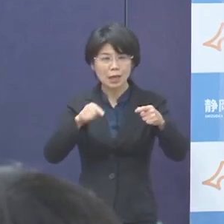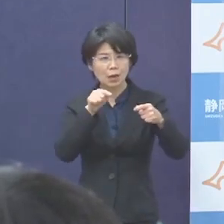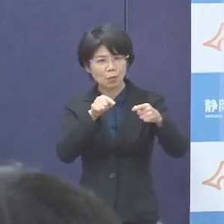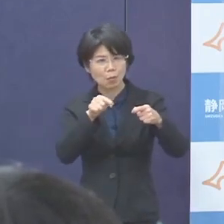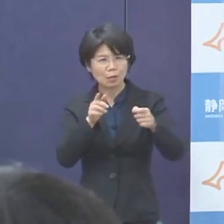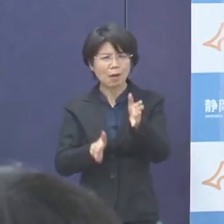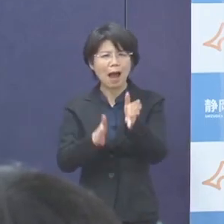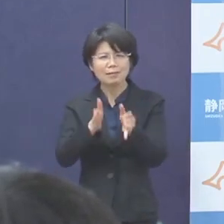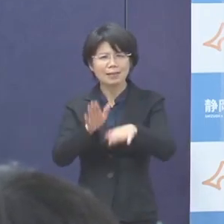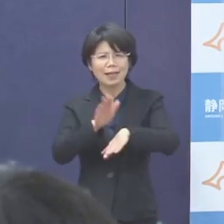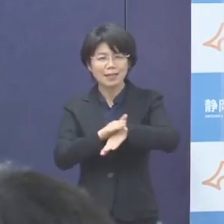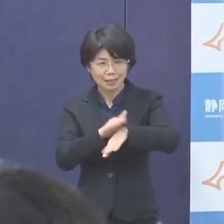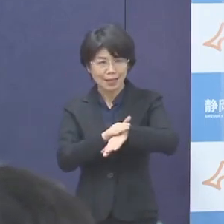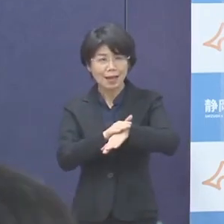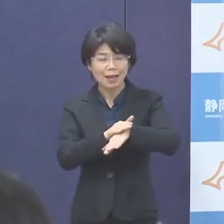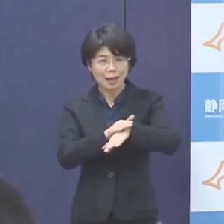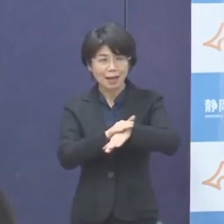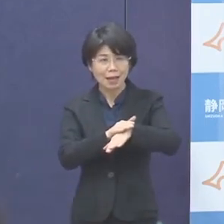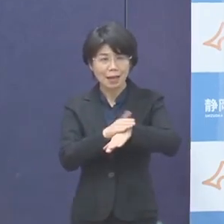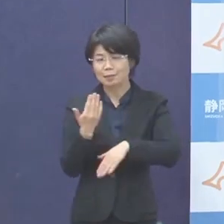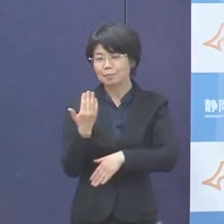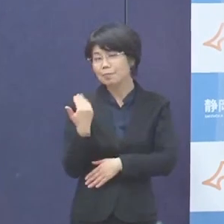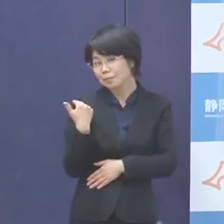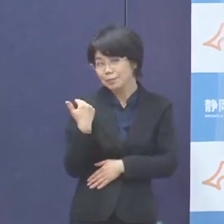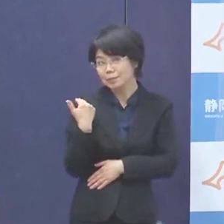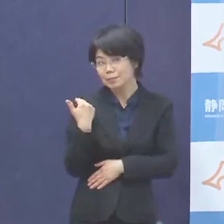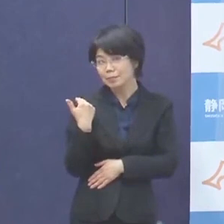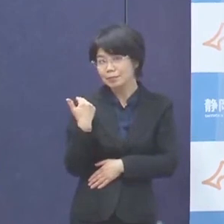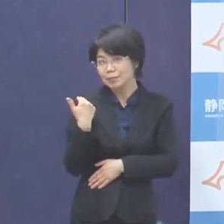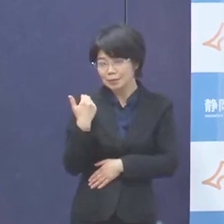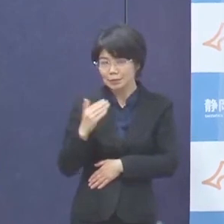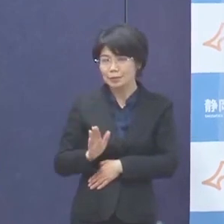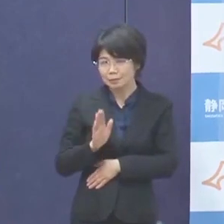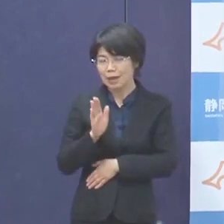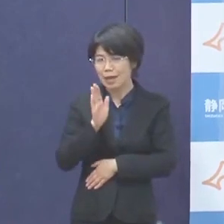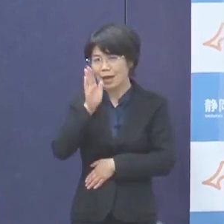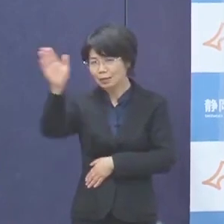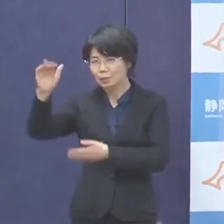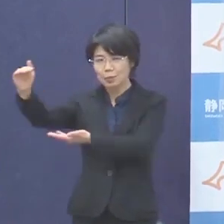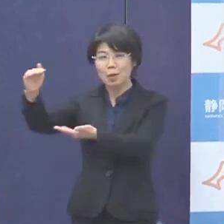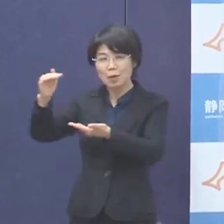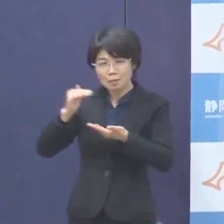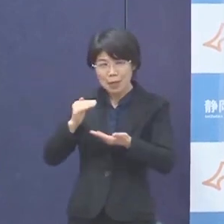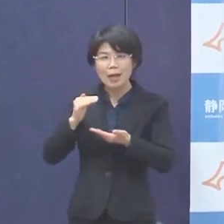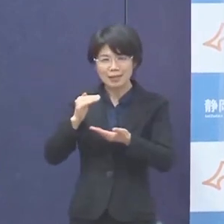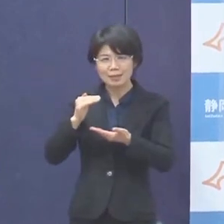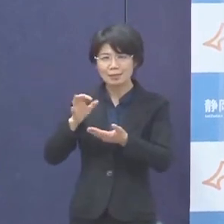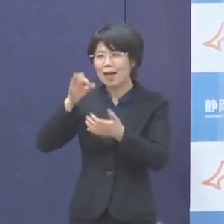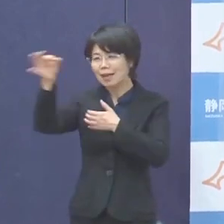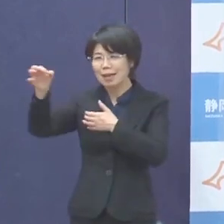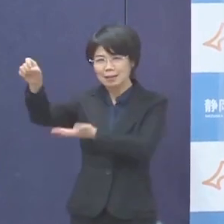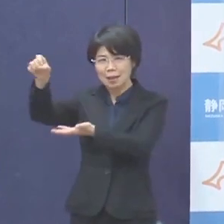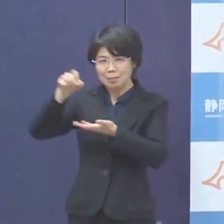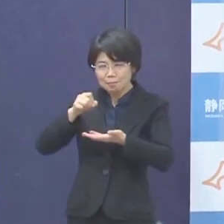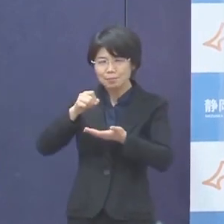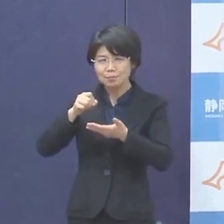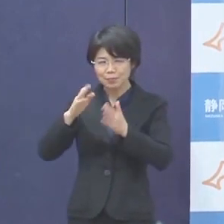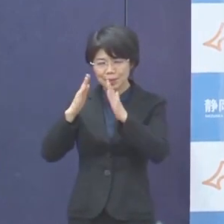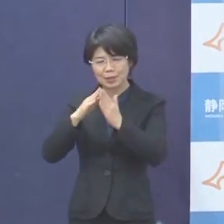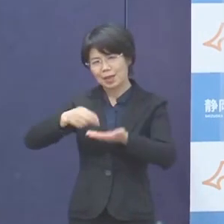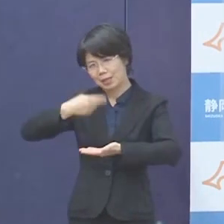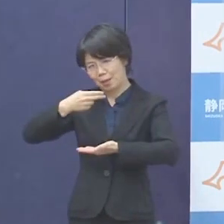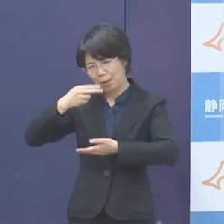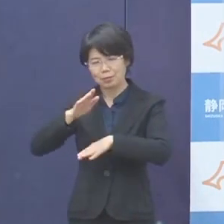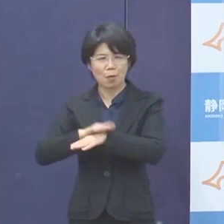券に関しましては、これまではデリバリー、テイクアウトでご利用をしていただいて、食